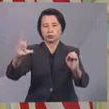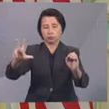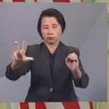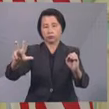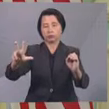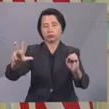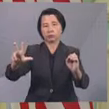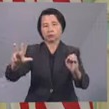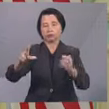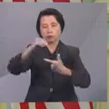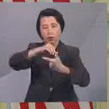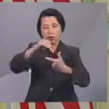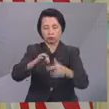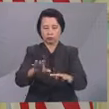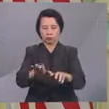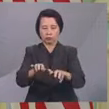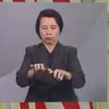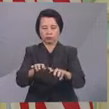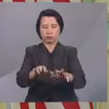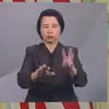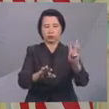03-8911-5103 atau layari